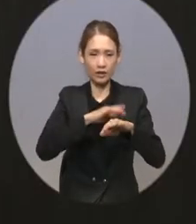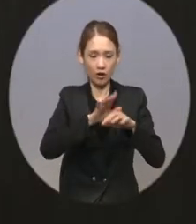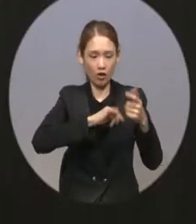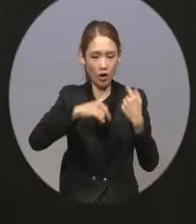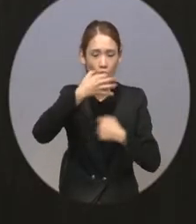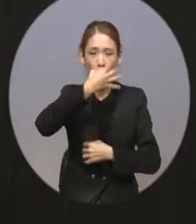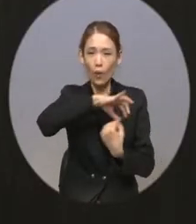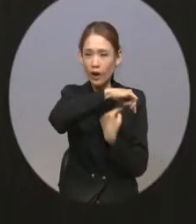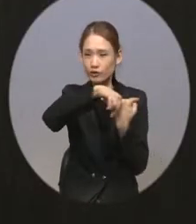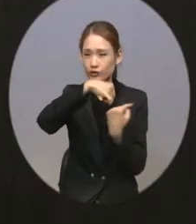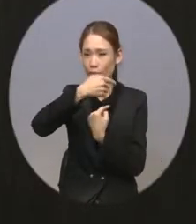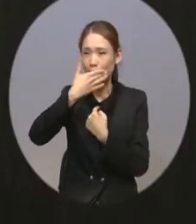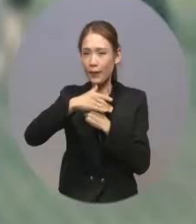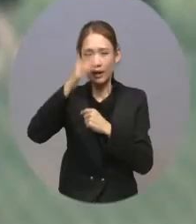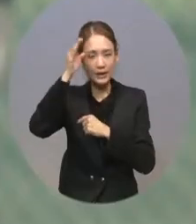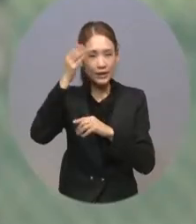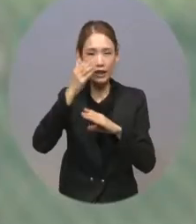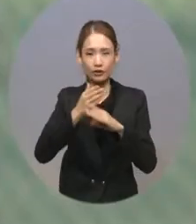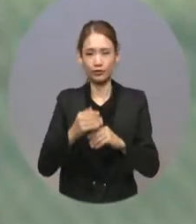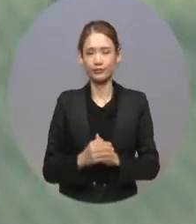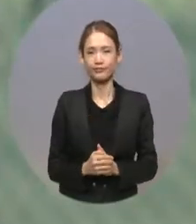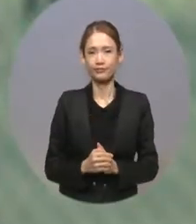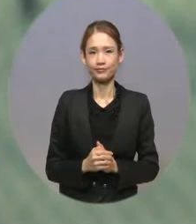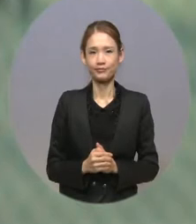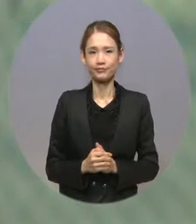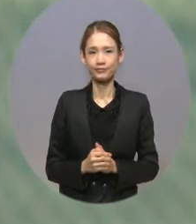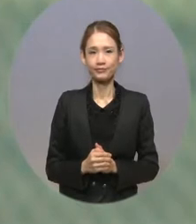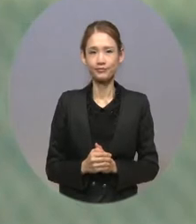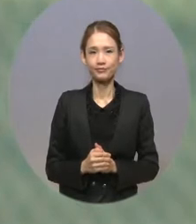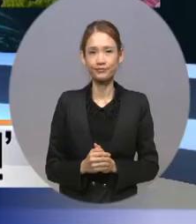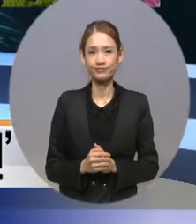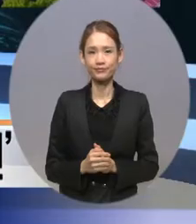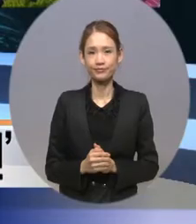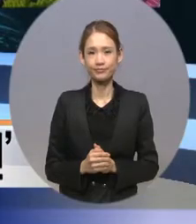운영될 수 있도록 했습니다. 복지TV 뉴스 이가연입니다.